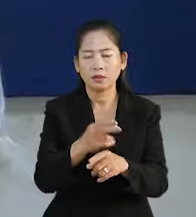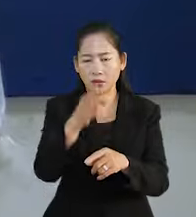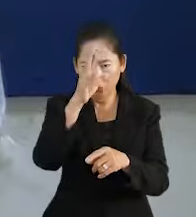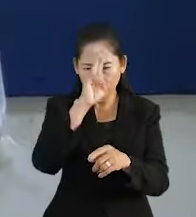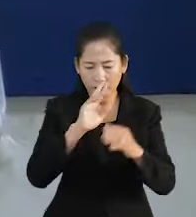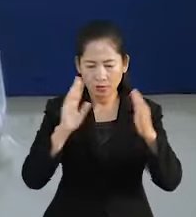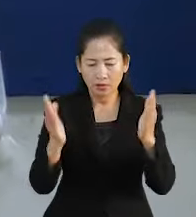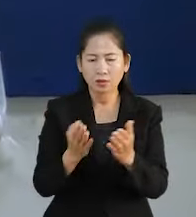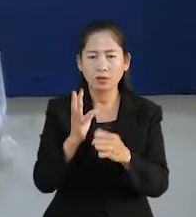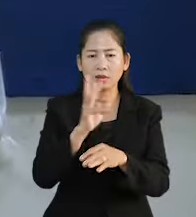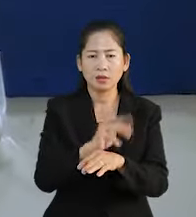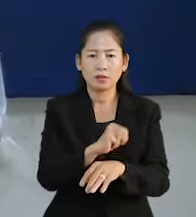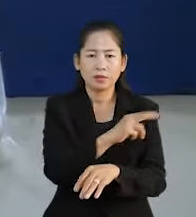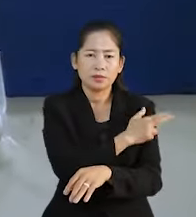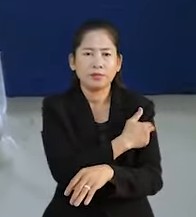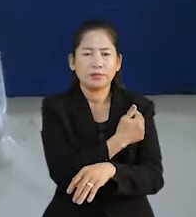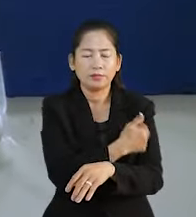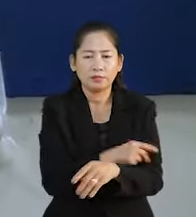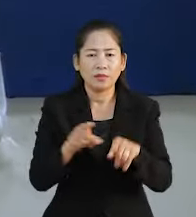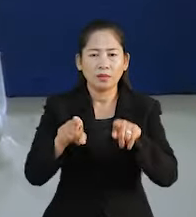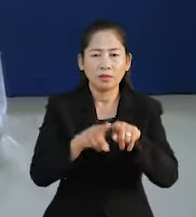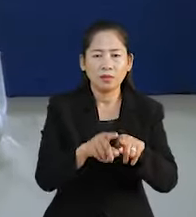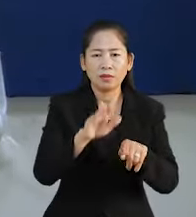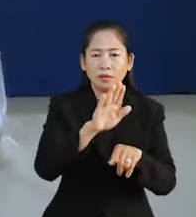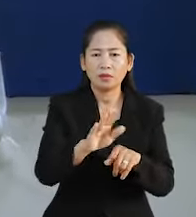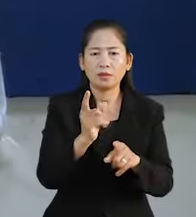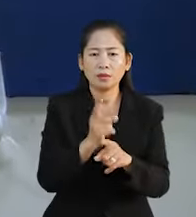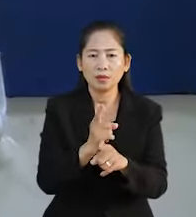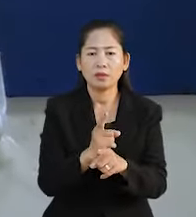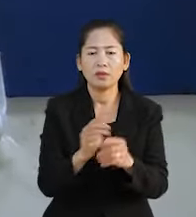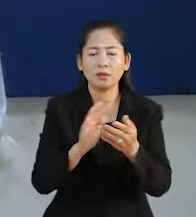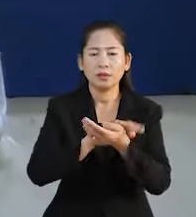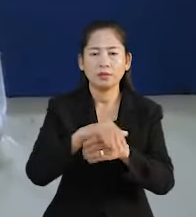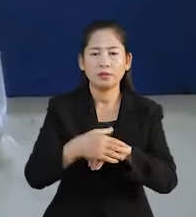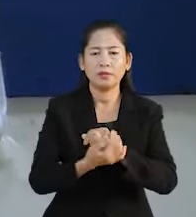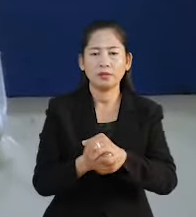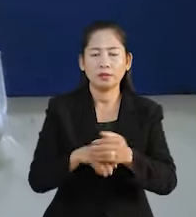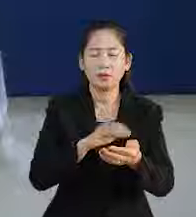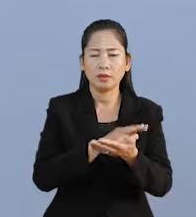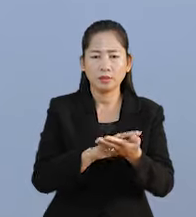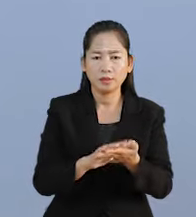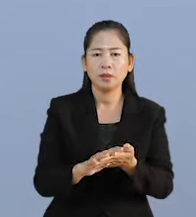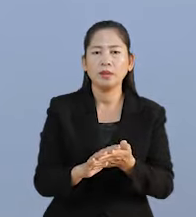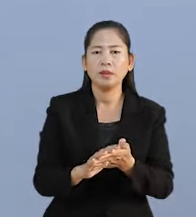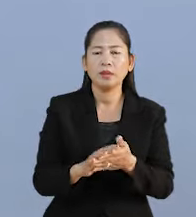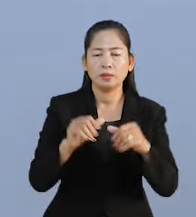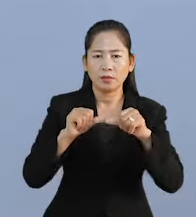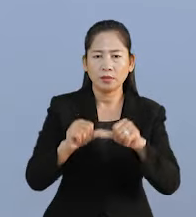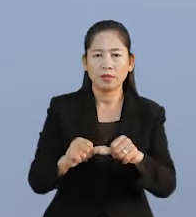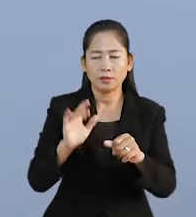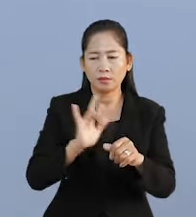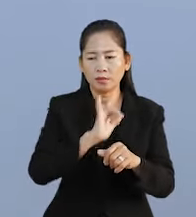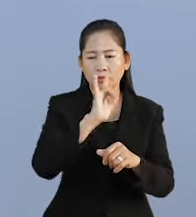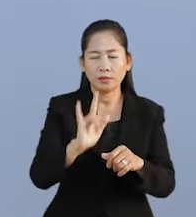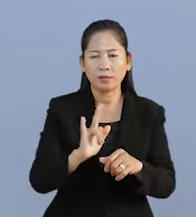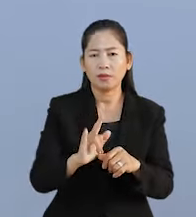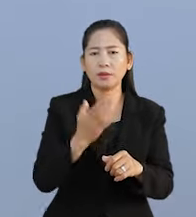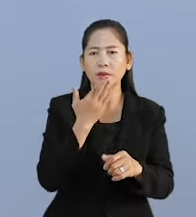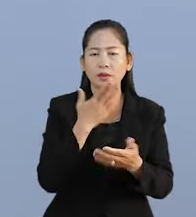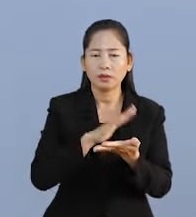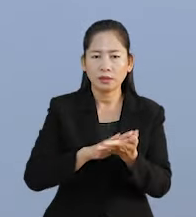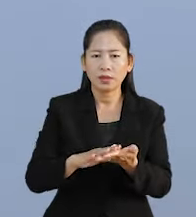ពទៅតាមការណែនាំរបស់ក្រសួងសុខាភិបាលដូចជាកូនកូនត្រូវតែលាងសម្អាតដៃឲ្យបានស្អាតនិងជាប្រចាំដោយប្រើប្រាស់ទឹ